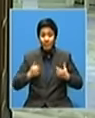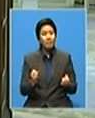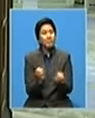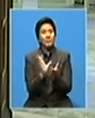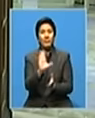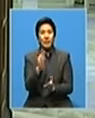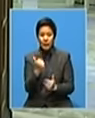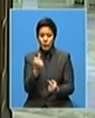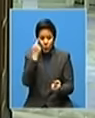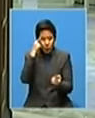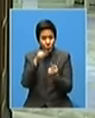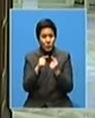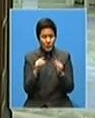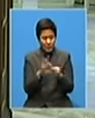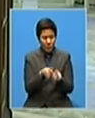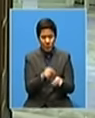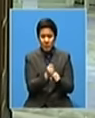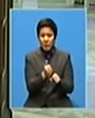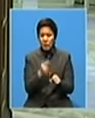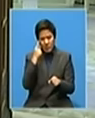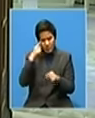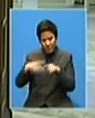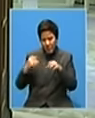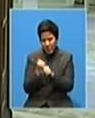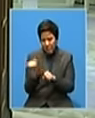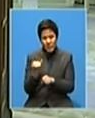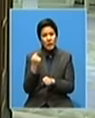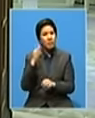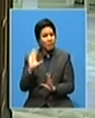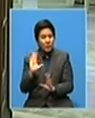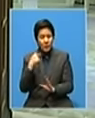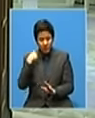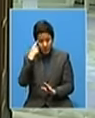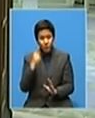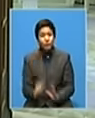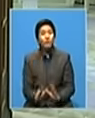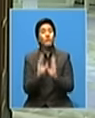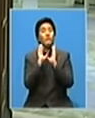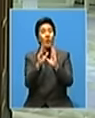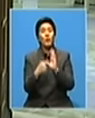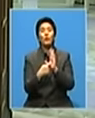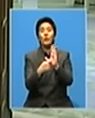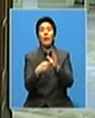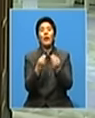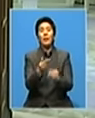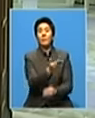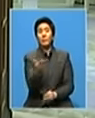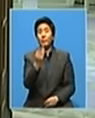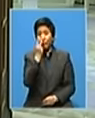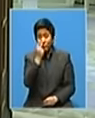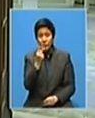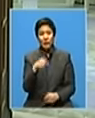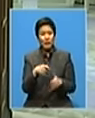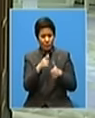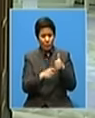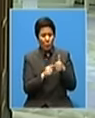นเนี่ยมันตรงกันข้ามกับบางคนชอบทำเรื่องเดือดร้อนให้คนอื่นนะจะทำยังไงกันนะครับก็ขอฝากไว้เป็นตัวอย่างที่น่ายกย่องไว้ด้วยนะครับให้เห็